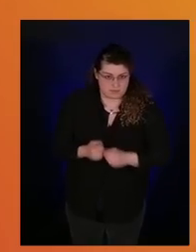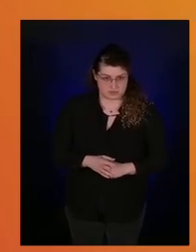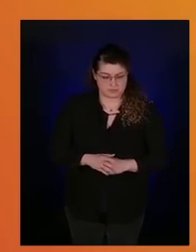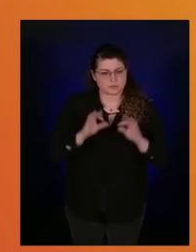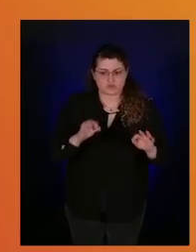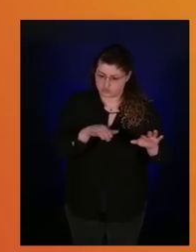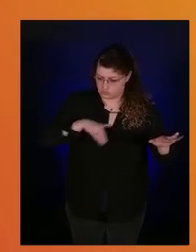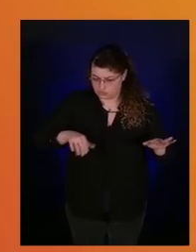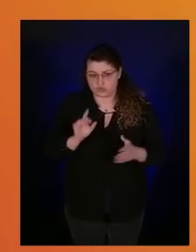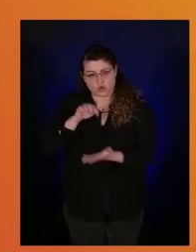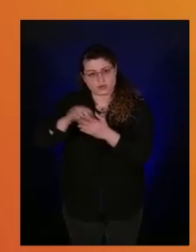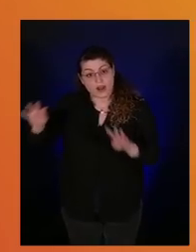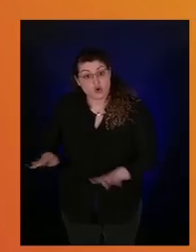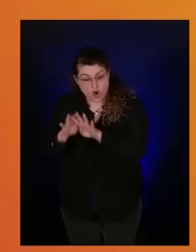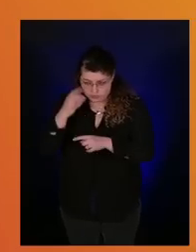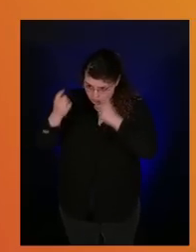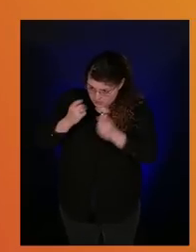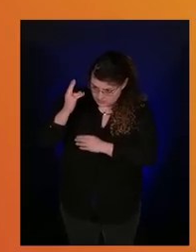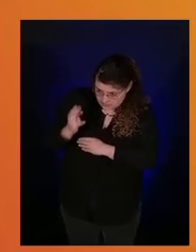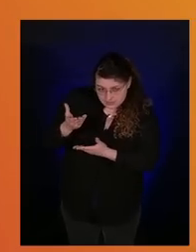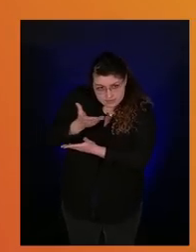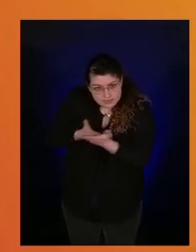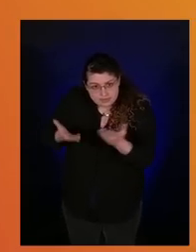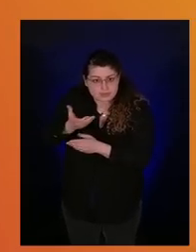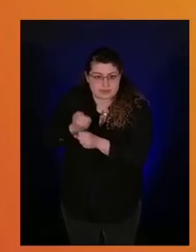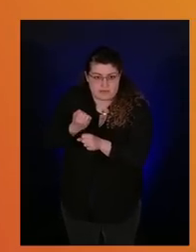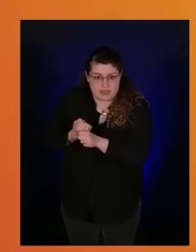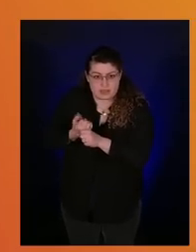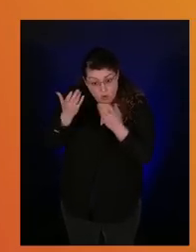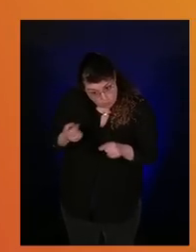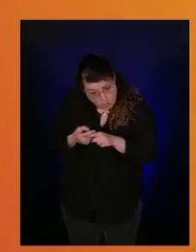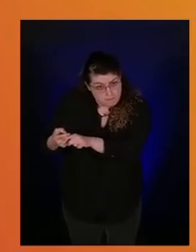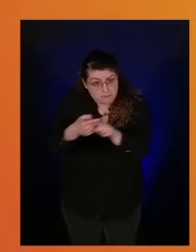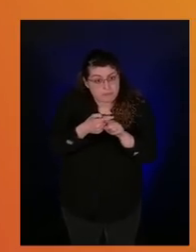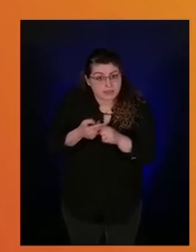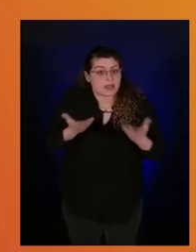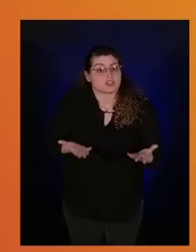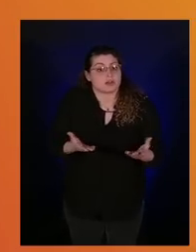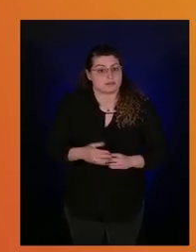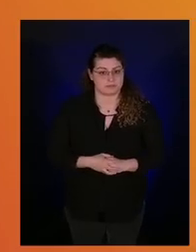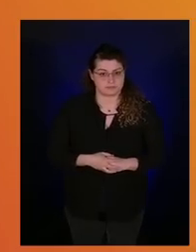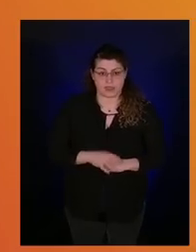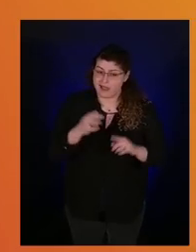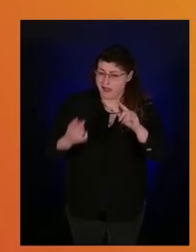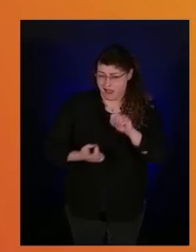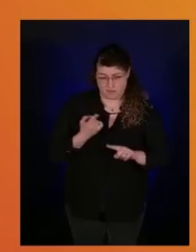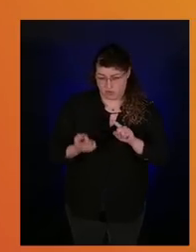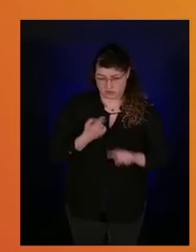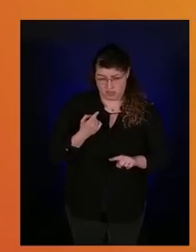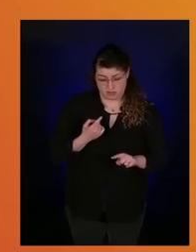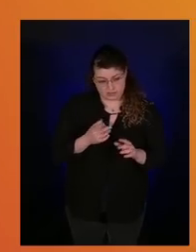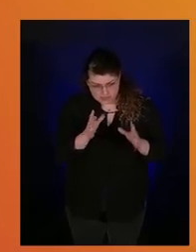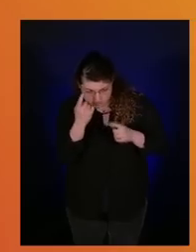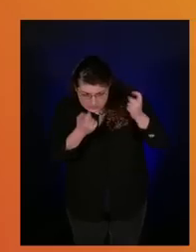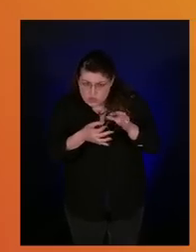travail dans le Rhône et nous serions volontaires pour le partager. Il est également impératif que nous trouvions une solution pour que